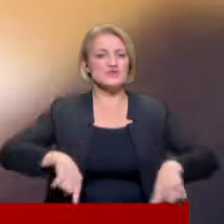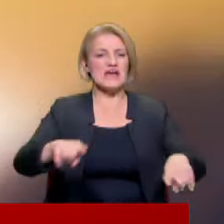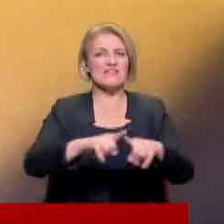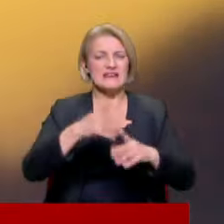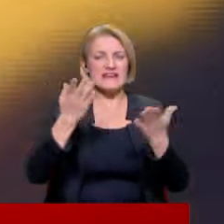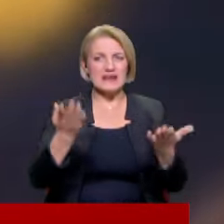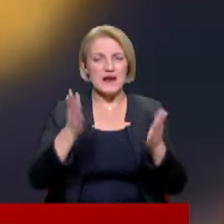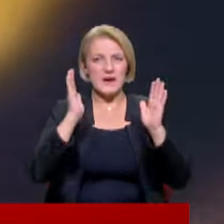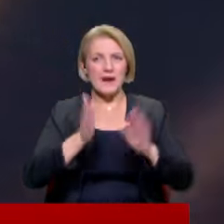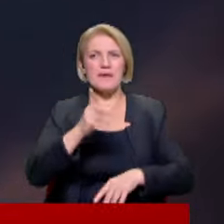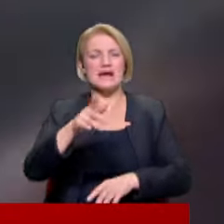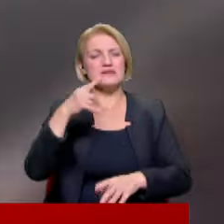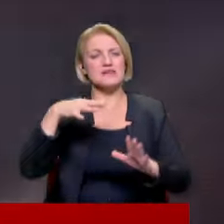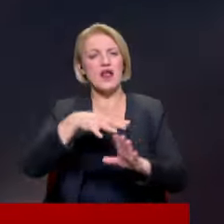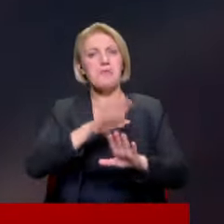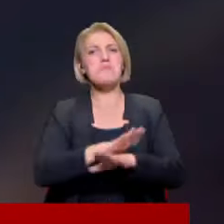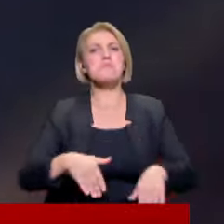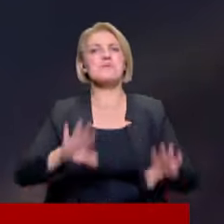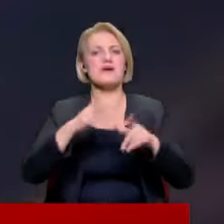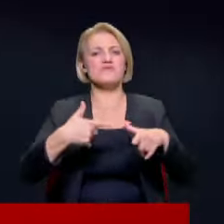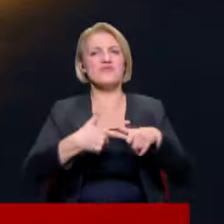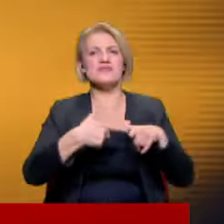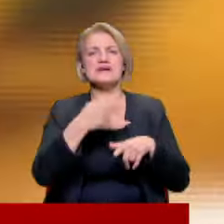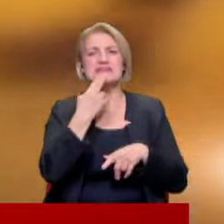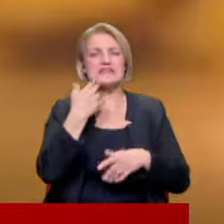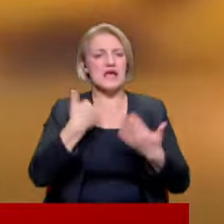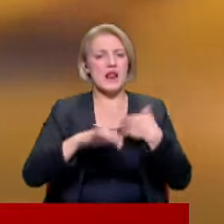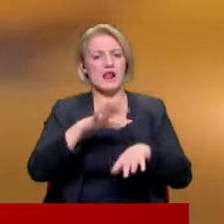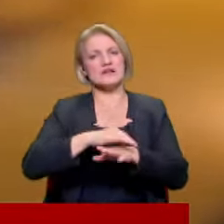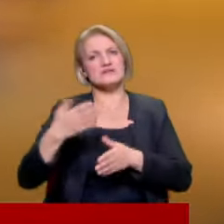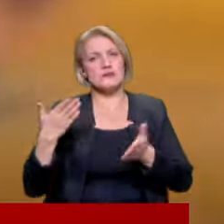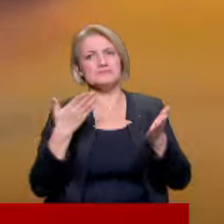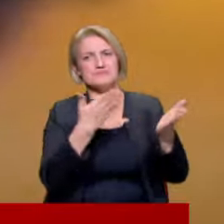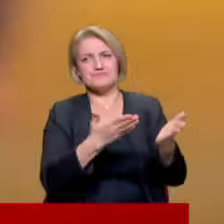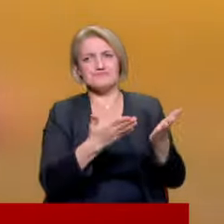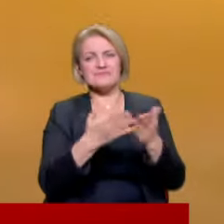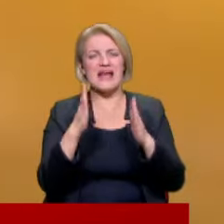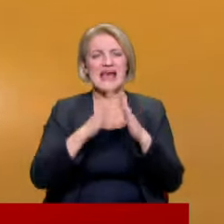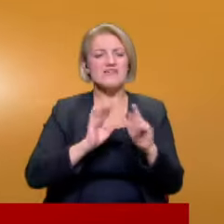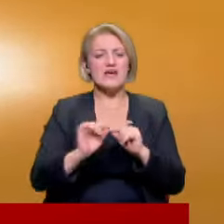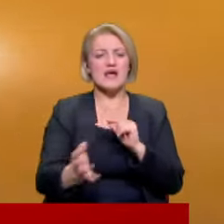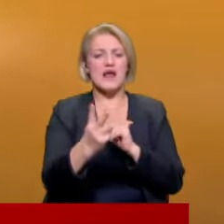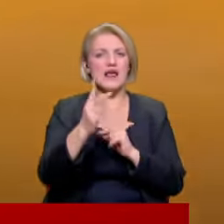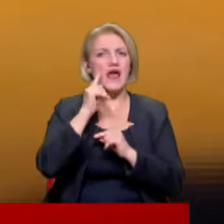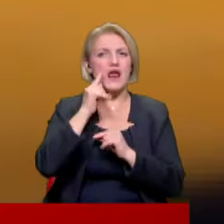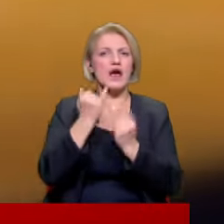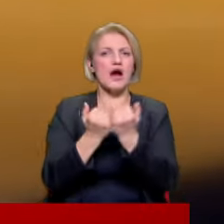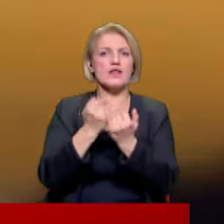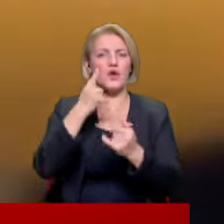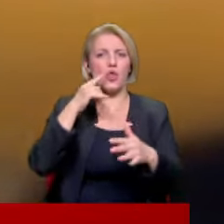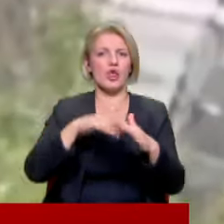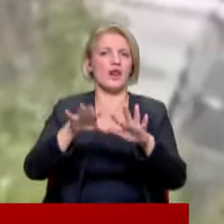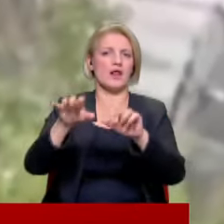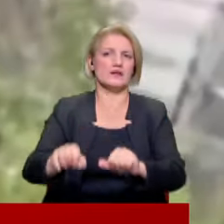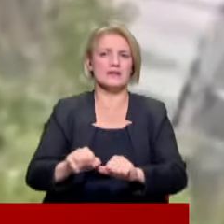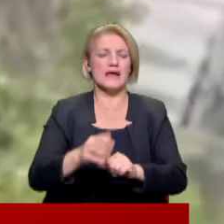Çevredekilerin müdahalesine rağmen saldırı sona ermedi. Fadime Ö yaralandı, hastaneye kaldırıldı. Evi yakan iki erkekse gözaltına